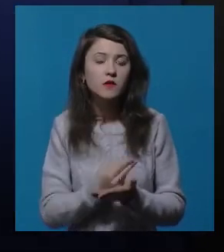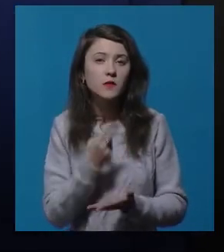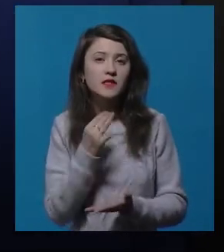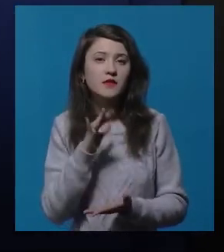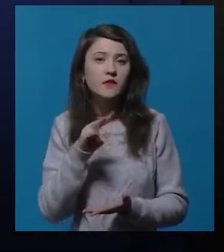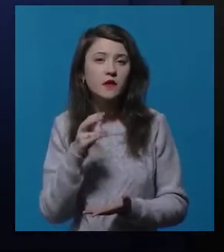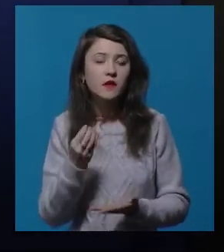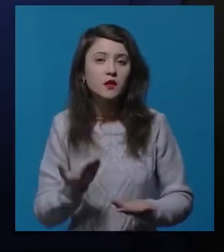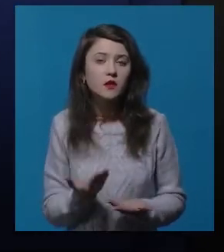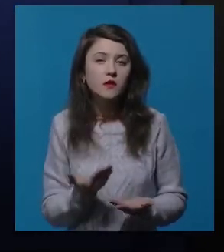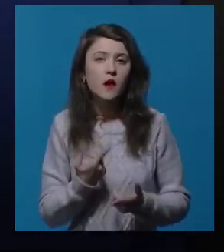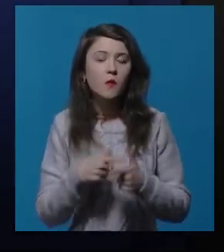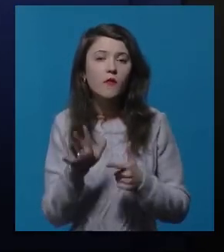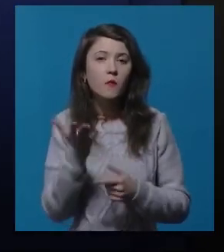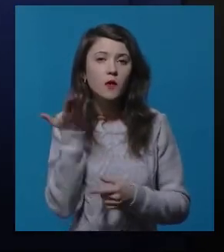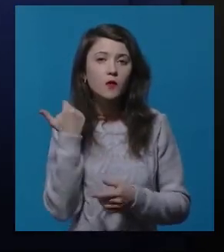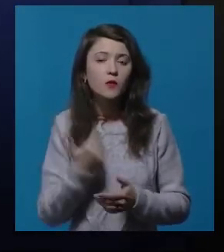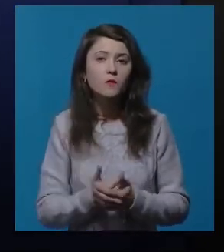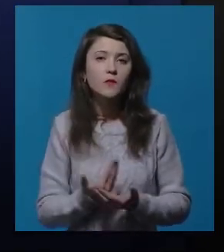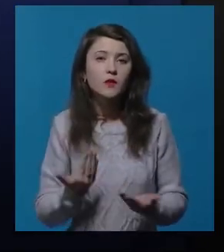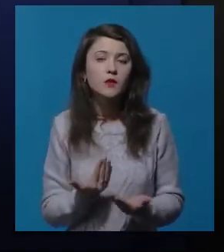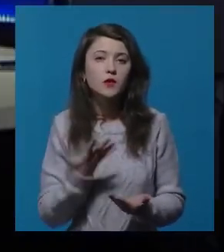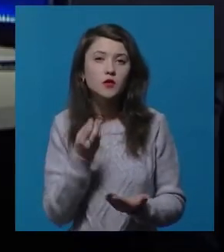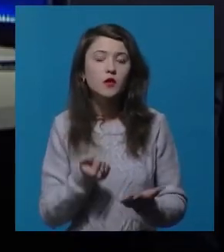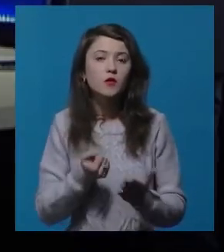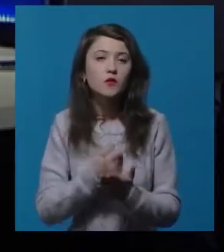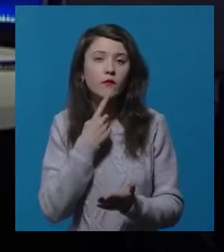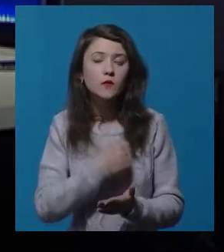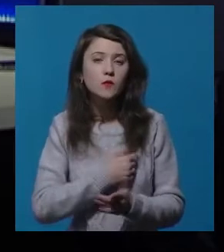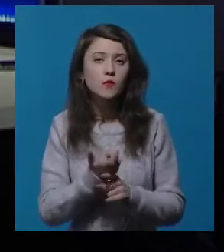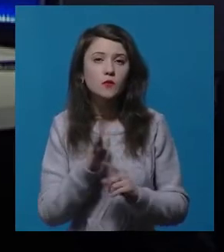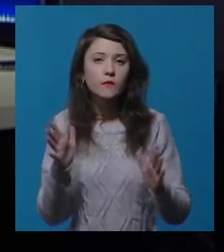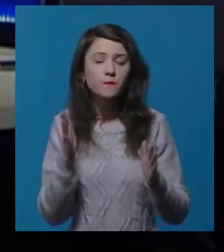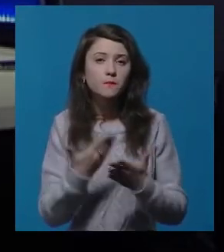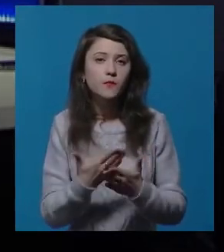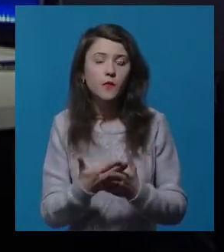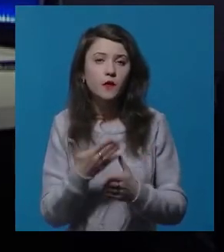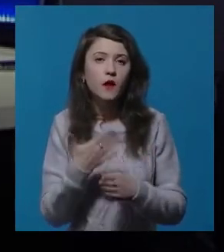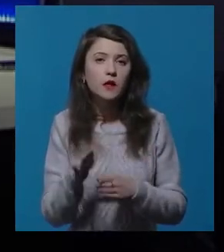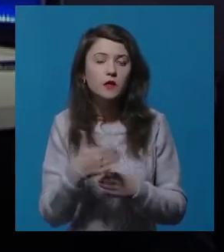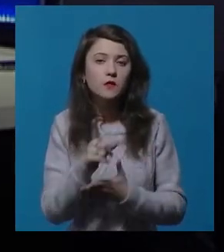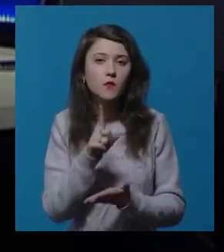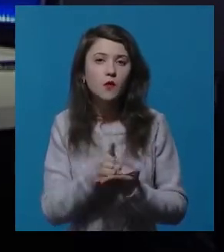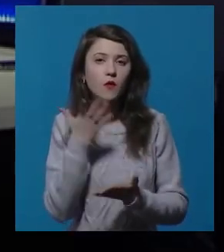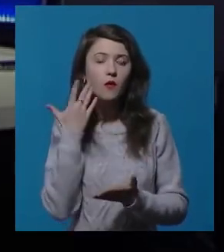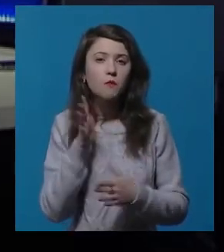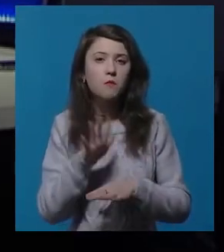чи минулими життям ще до військової. Да? Великі питання там кредитних зобов'язань, коли банківські